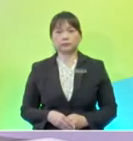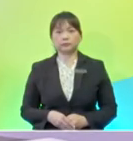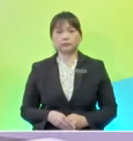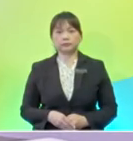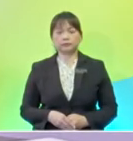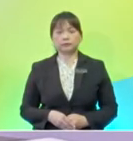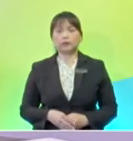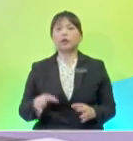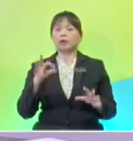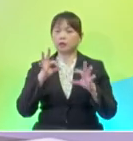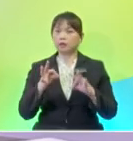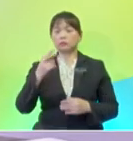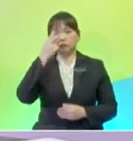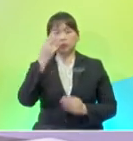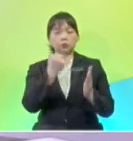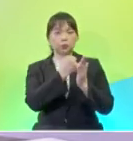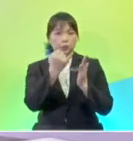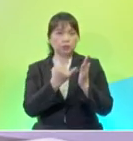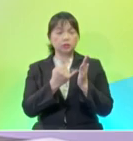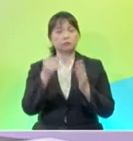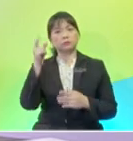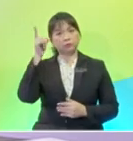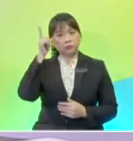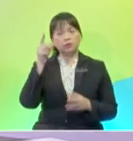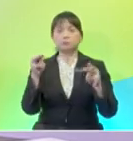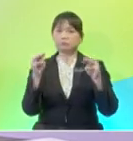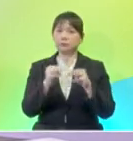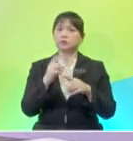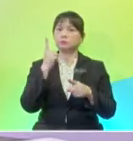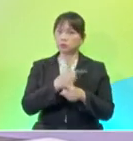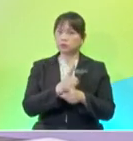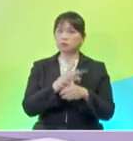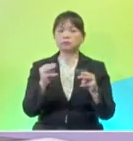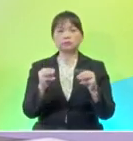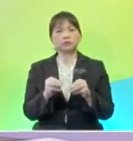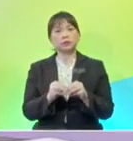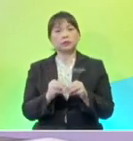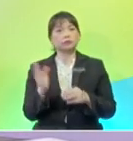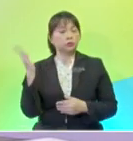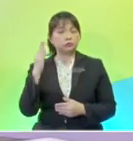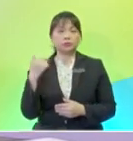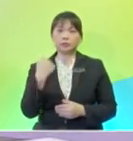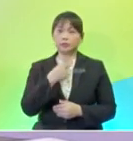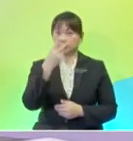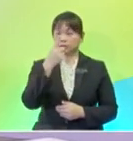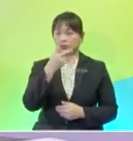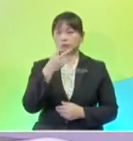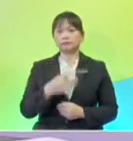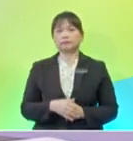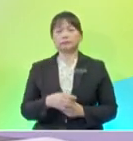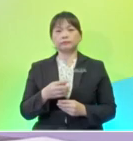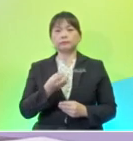kalau tengok lukisan saya nampak macam tempat nampak Macam betul tapi Jo kita simak dengan cekgu Sakinah